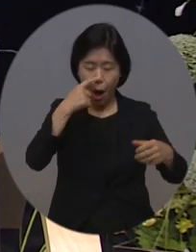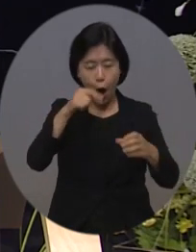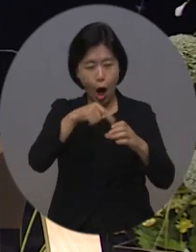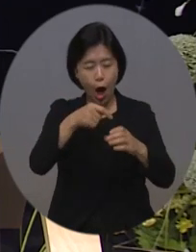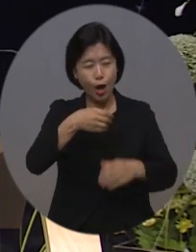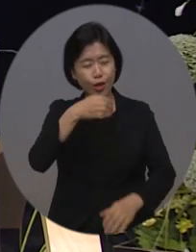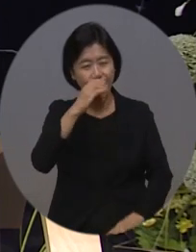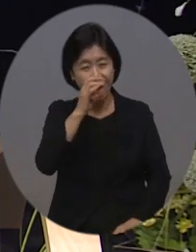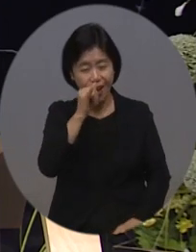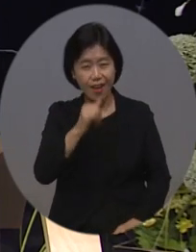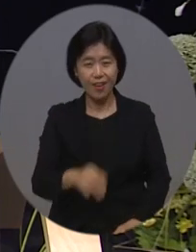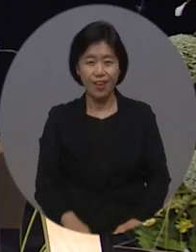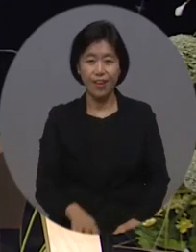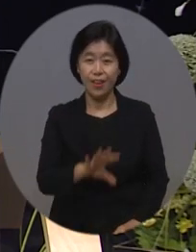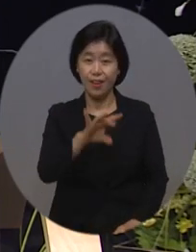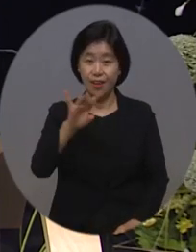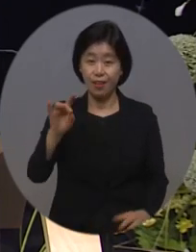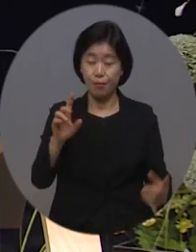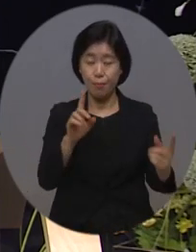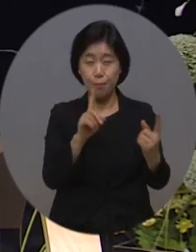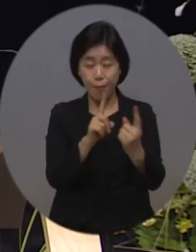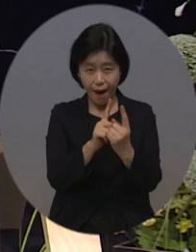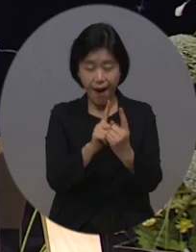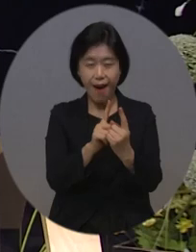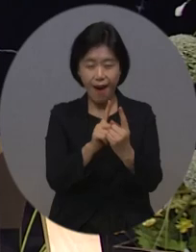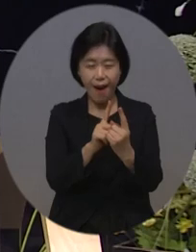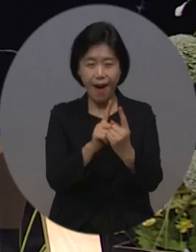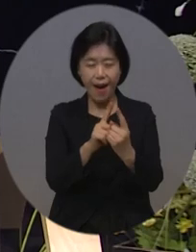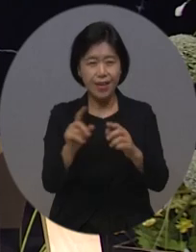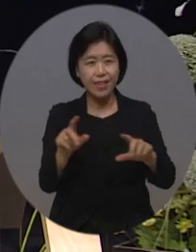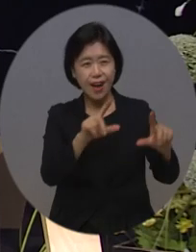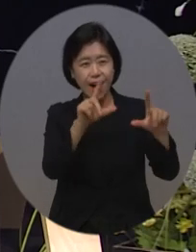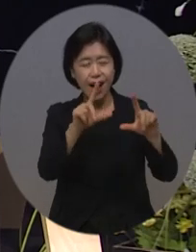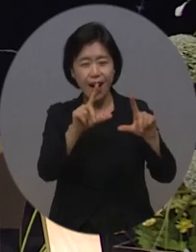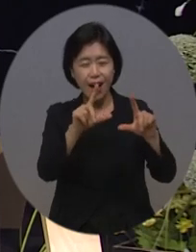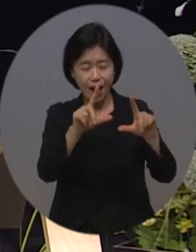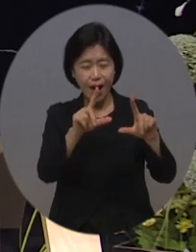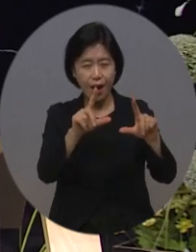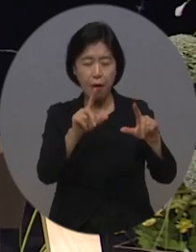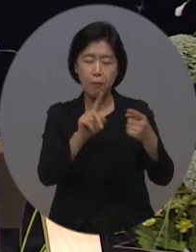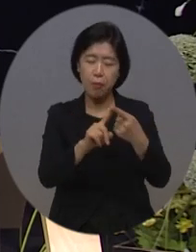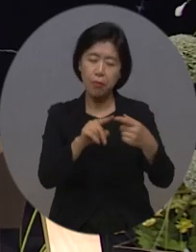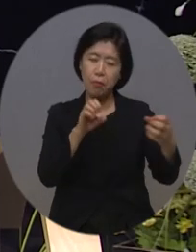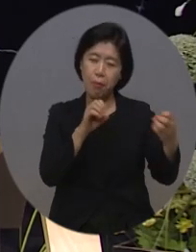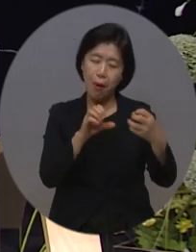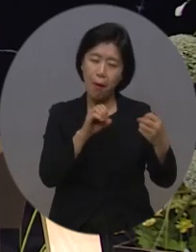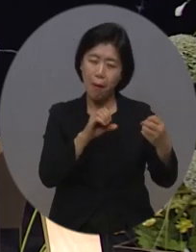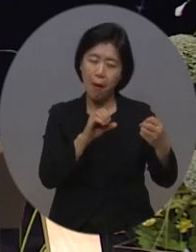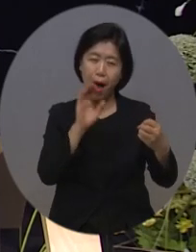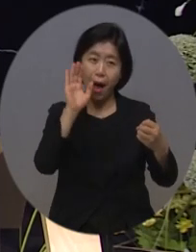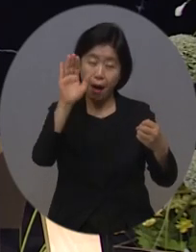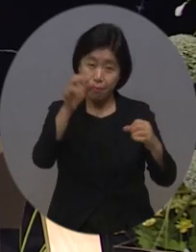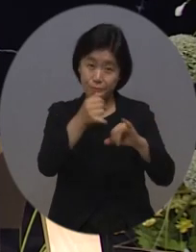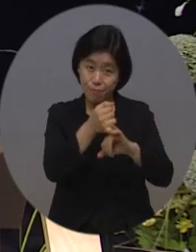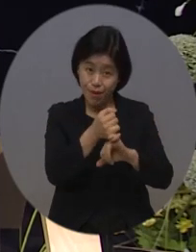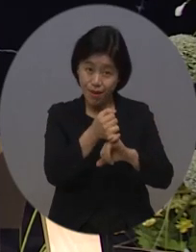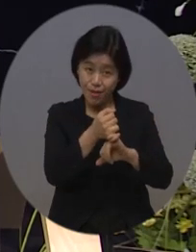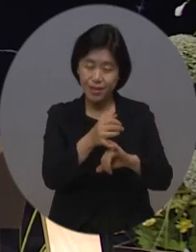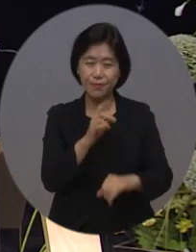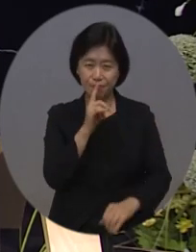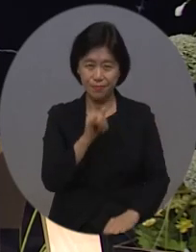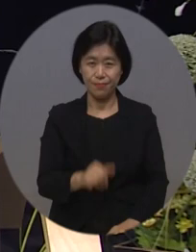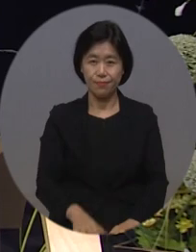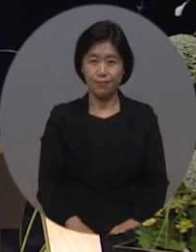가끔 만나 살아가는 모습을 서로 지켜보자고 약속도 했습니다. 무엇이, 왜